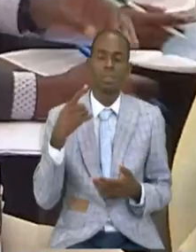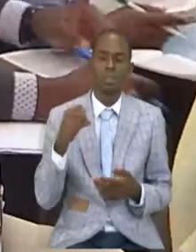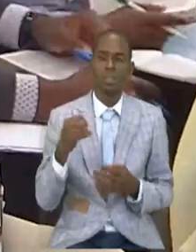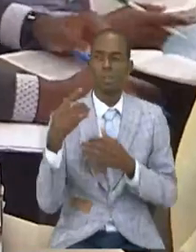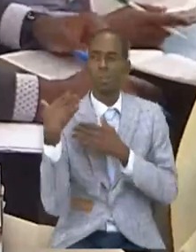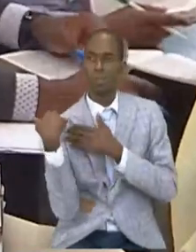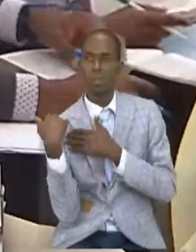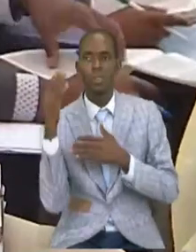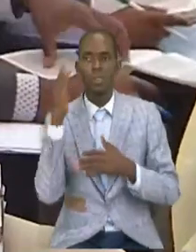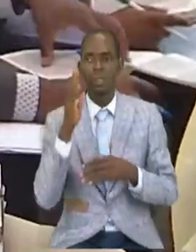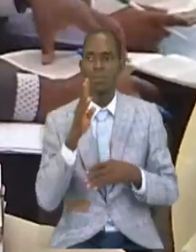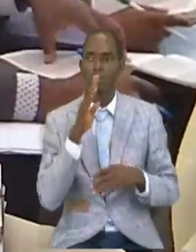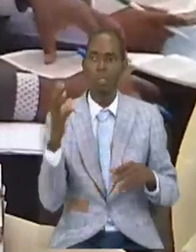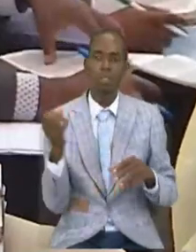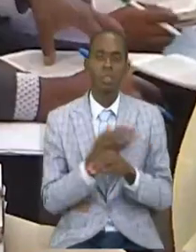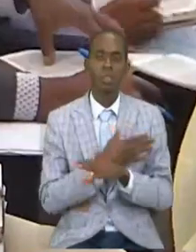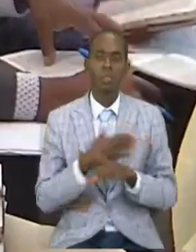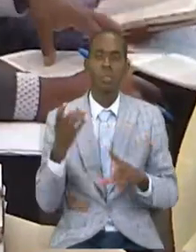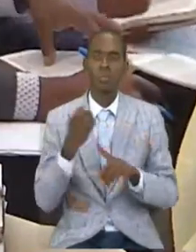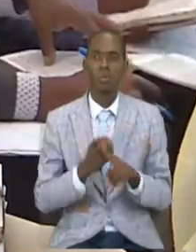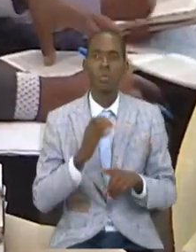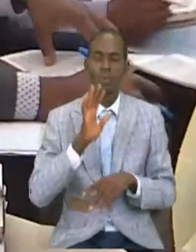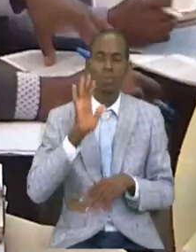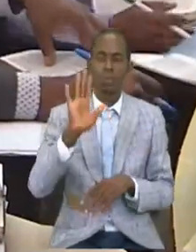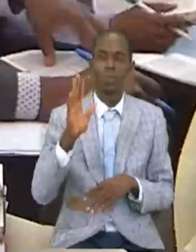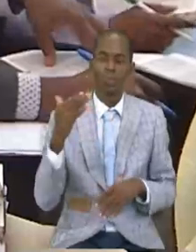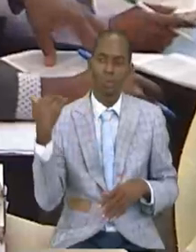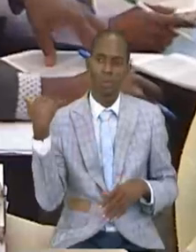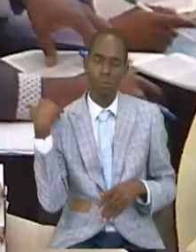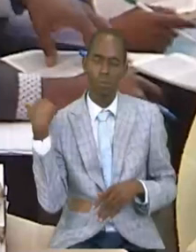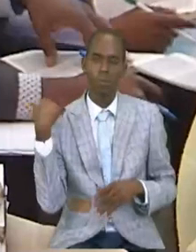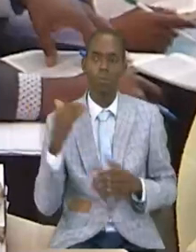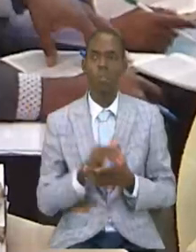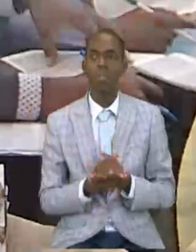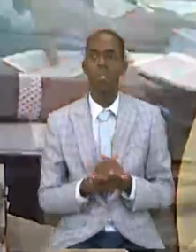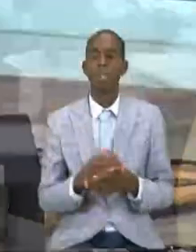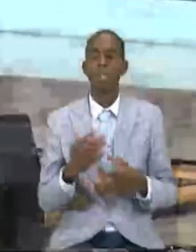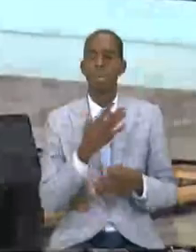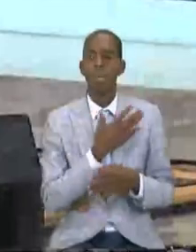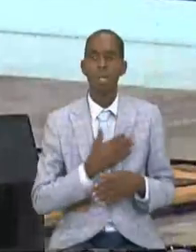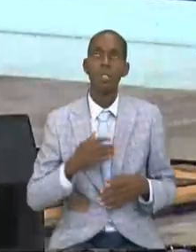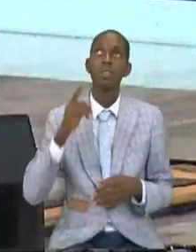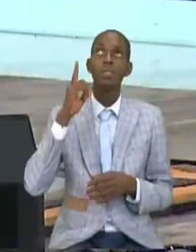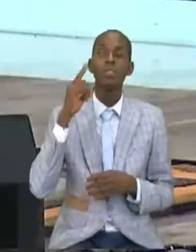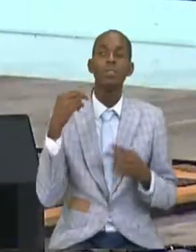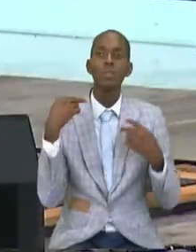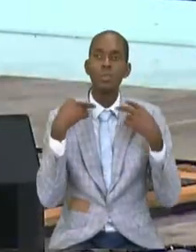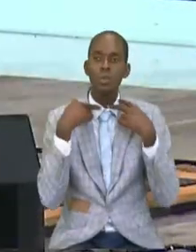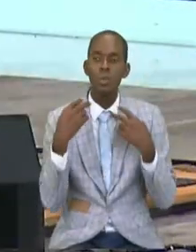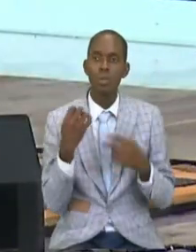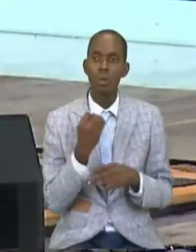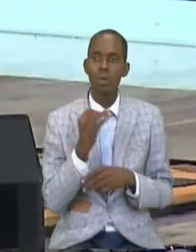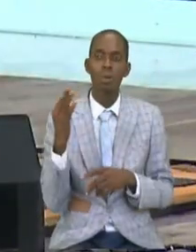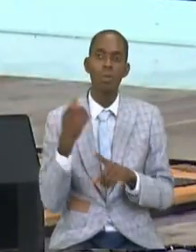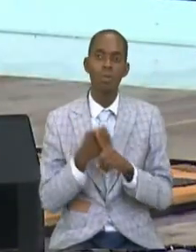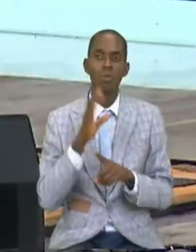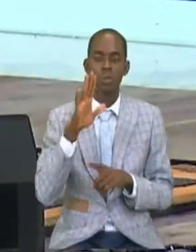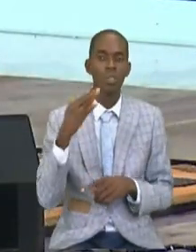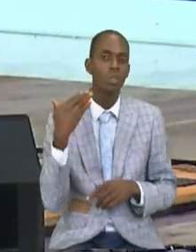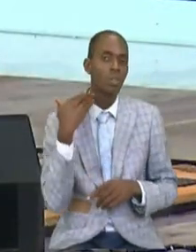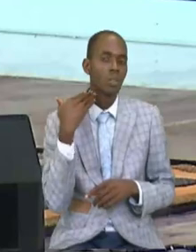fardeau sera ôté de dessus ton épaule et son joug de